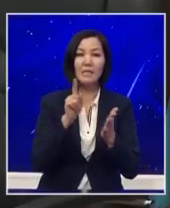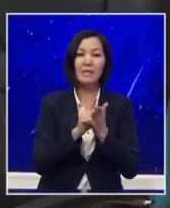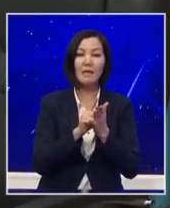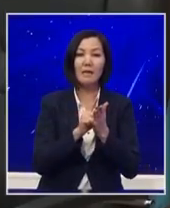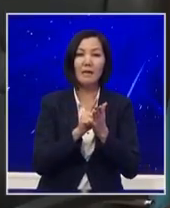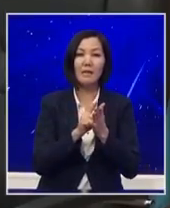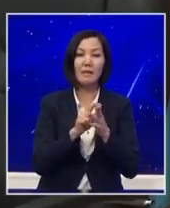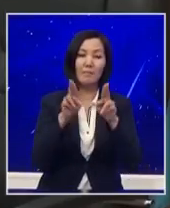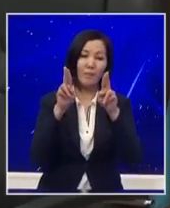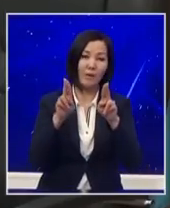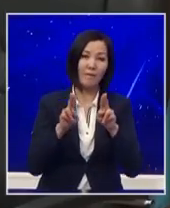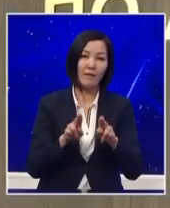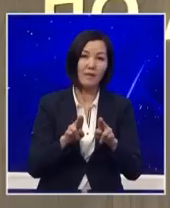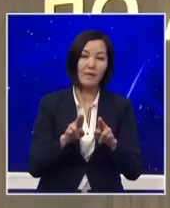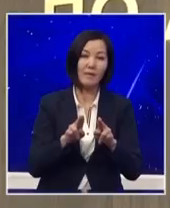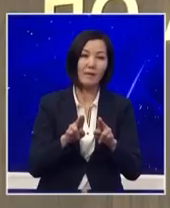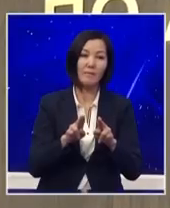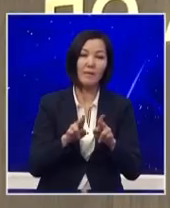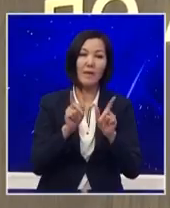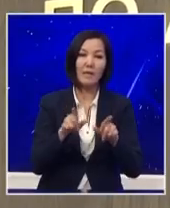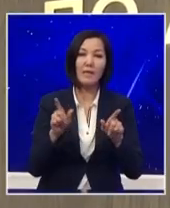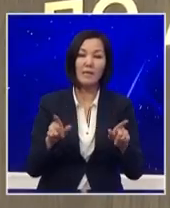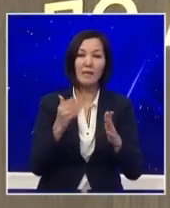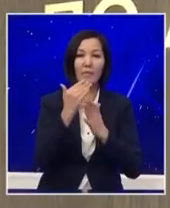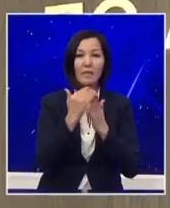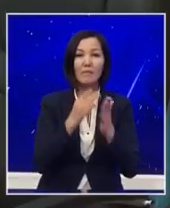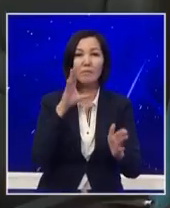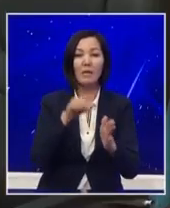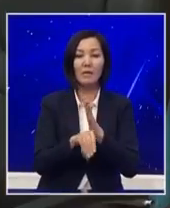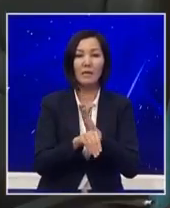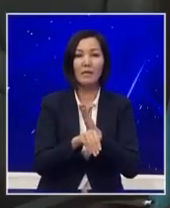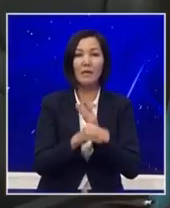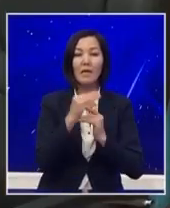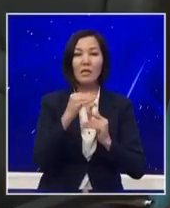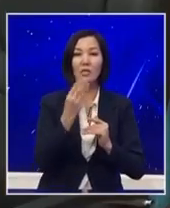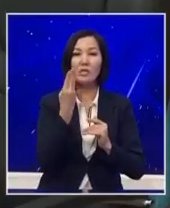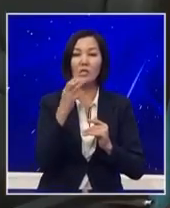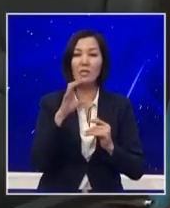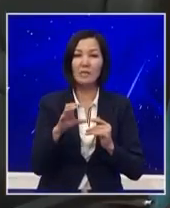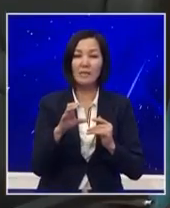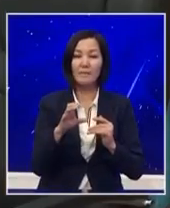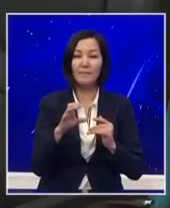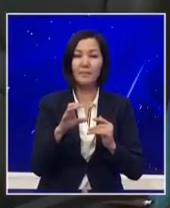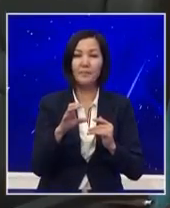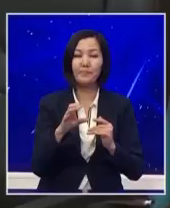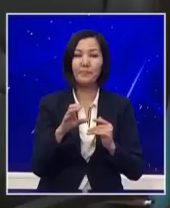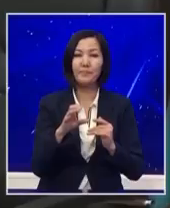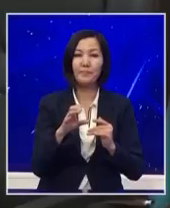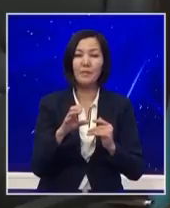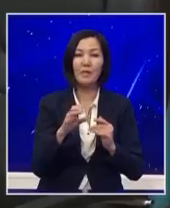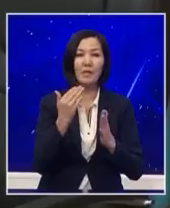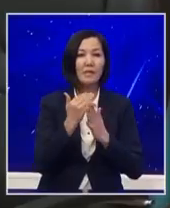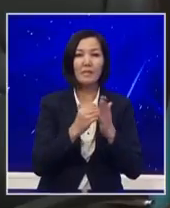режимдерімен айналысатындарға ғана жатады. Жеке немесе жауапкершілігі серіктестік компанияларының ішіндегі